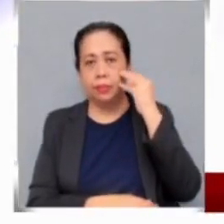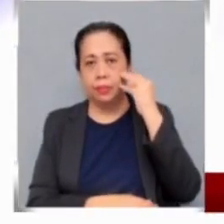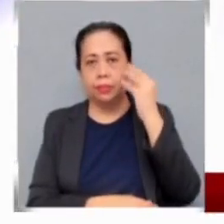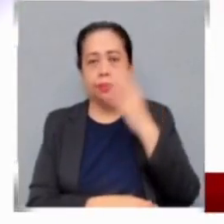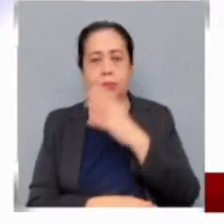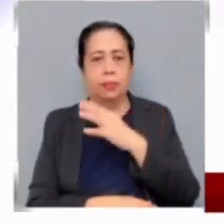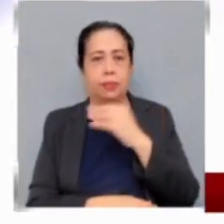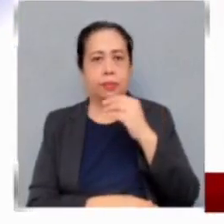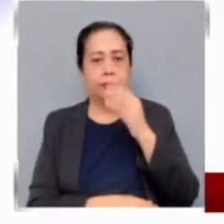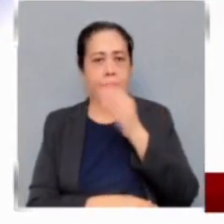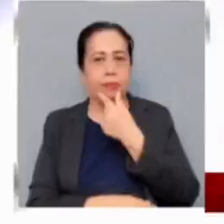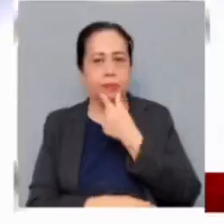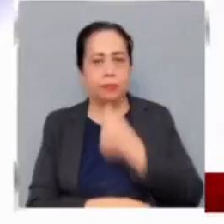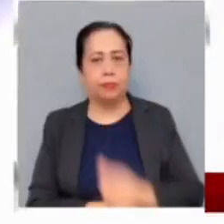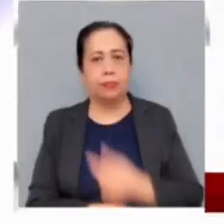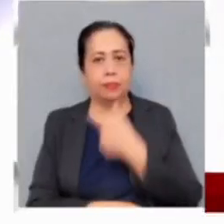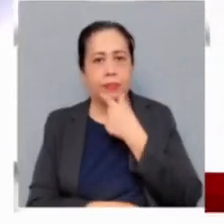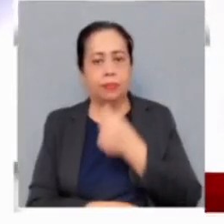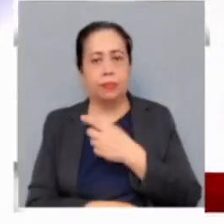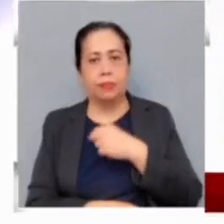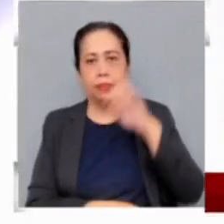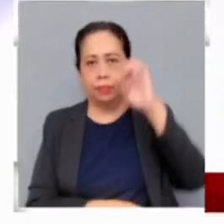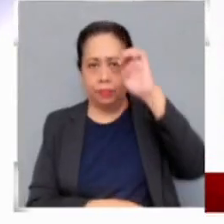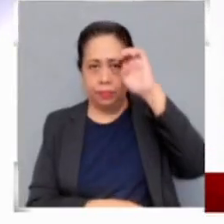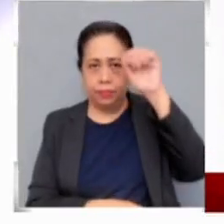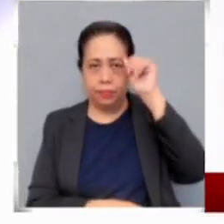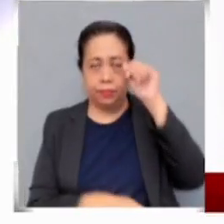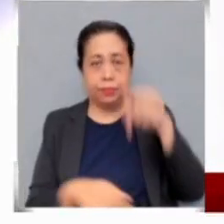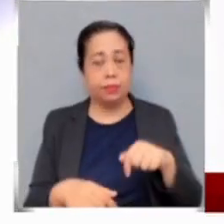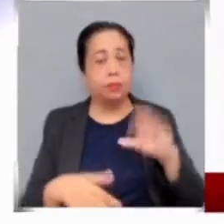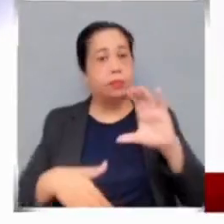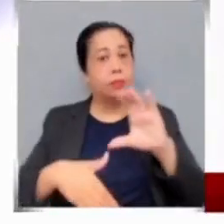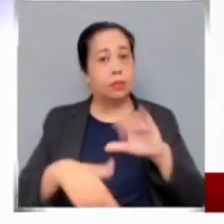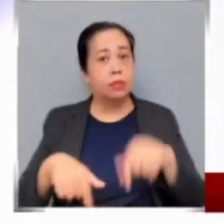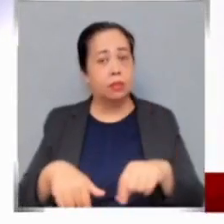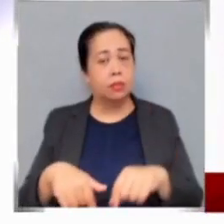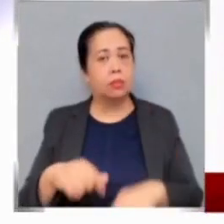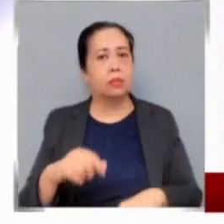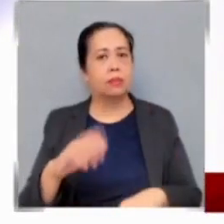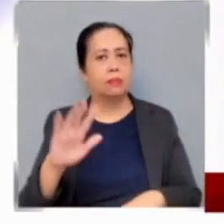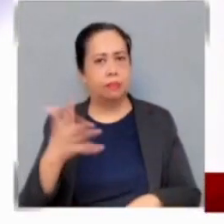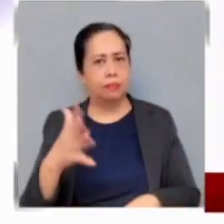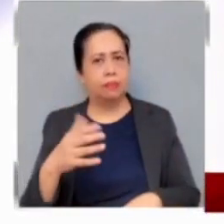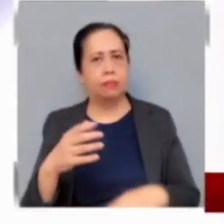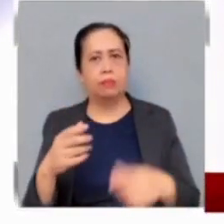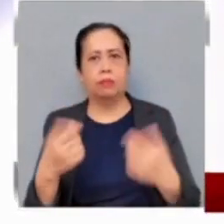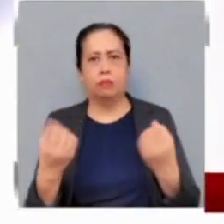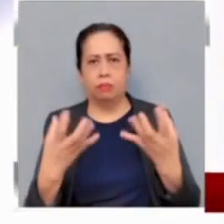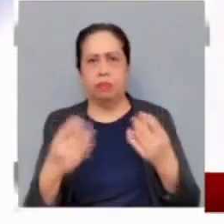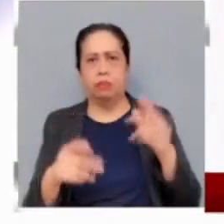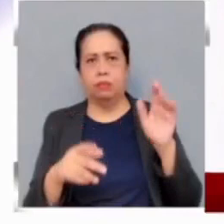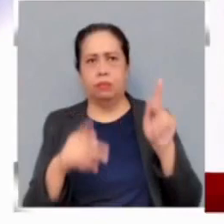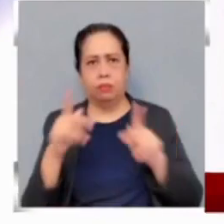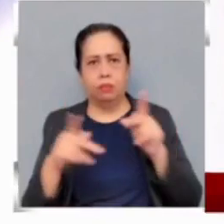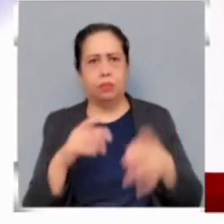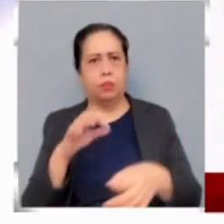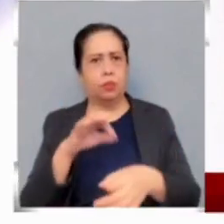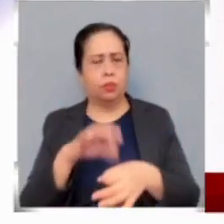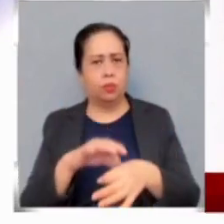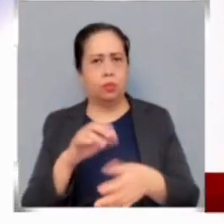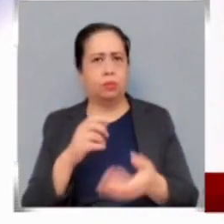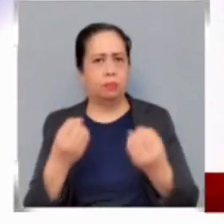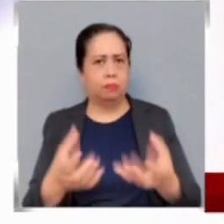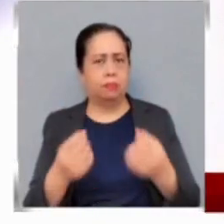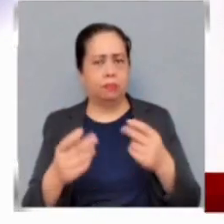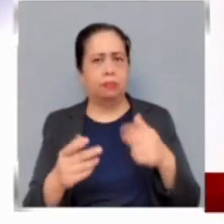Faisal Mangondato at Ernie Abella. Itong Caloocan City, yung ikalamang vote-rich city sa siyudad na may pinakamaraming